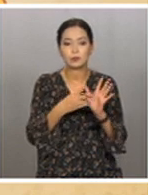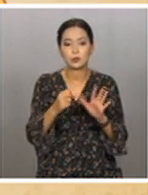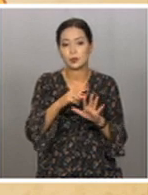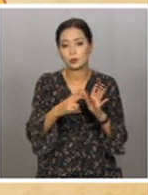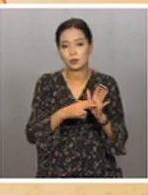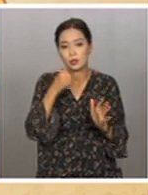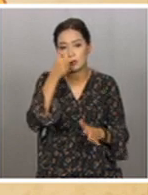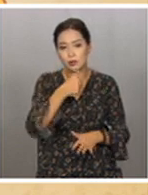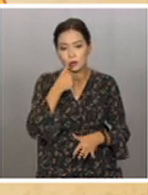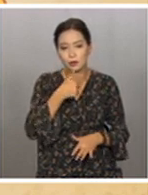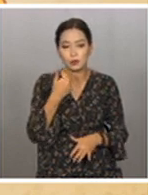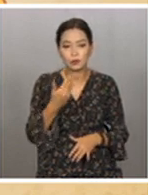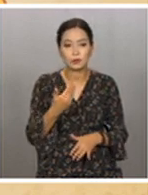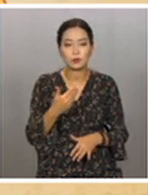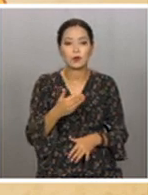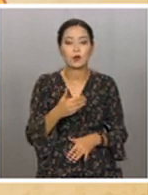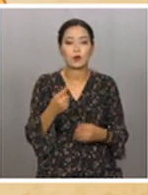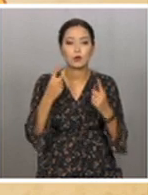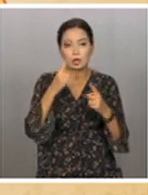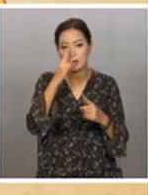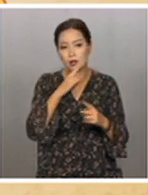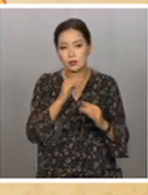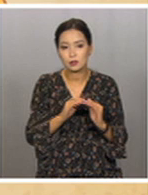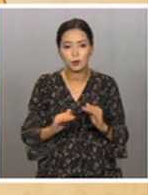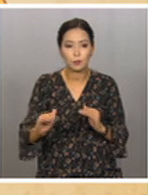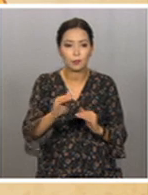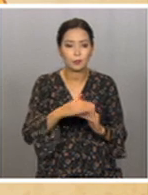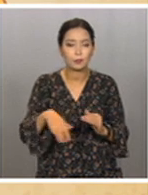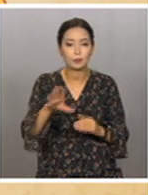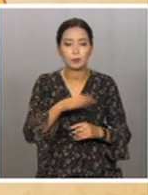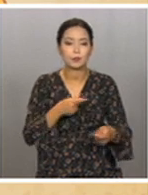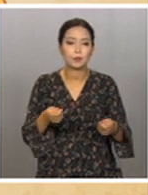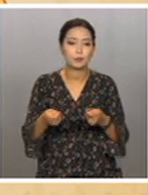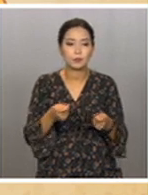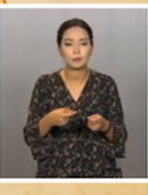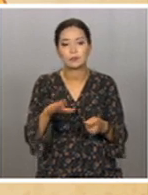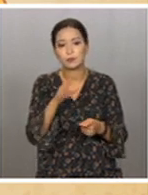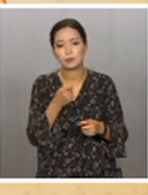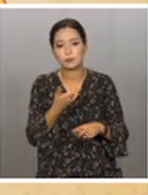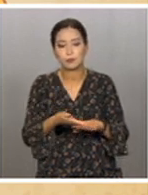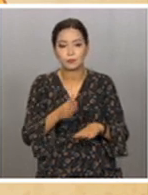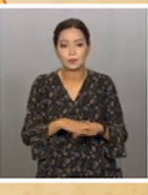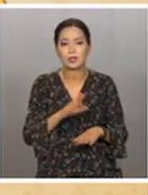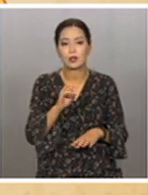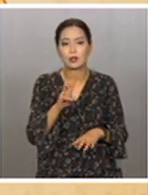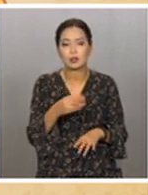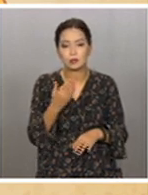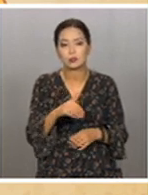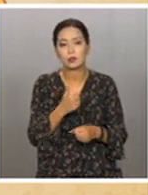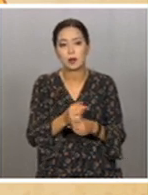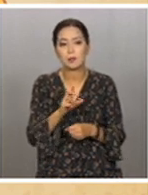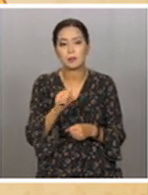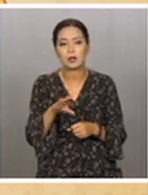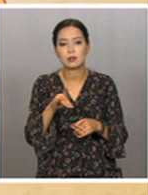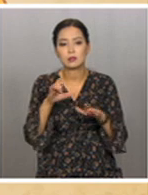1918 жылы Ұлан Байтақ қазақ даласын бір орталықтан басқарудың қиындығына байланысты Алашорданың батыс бөлімшесі